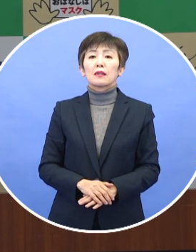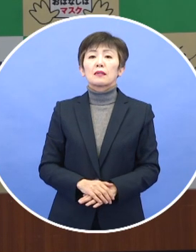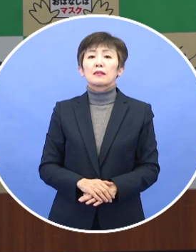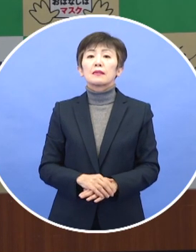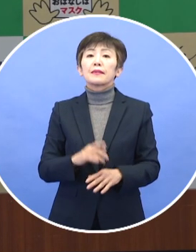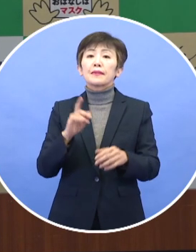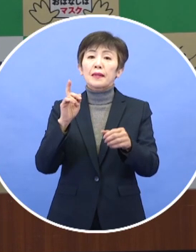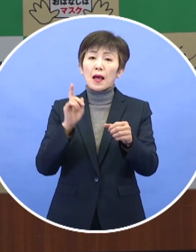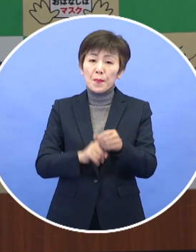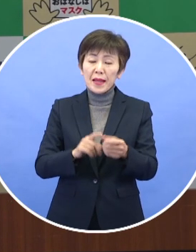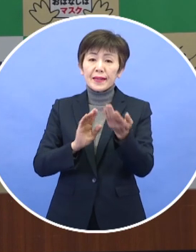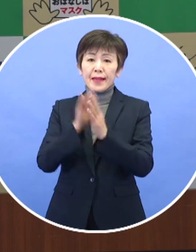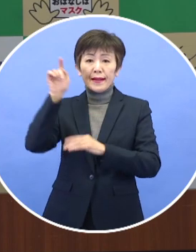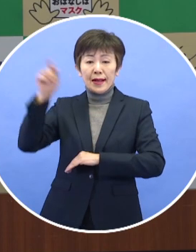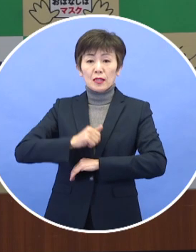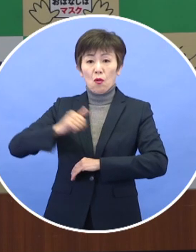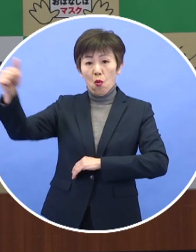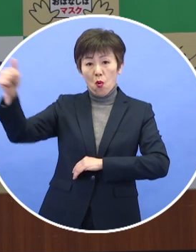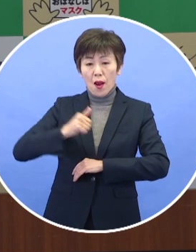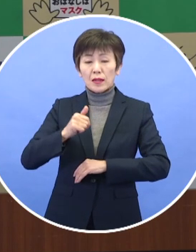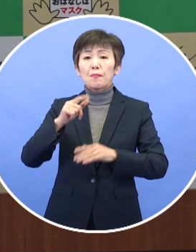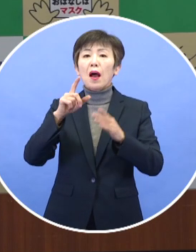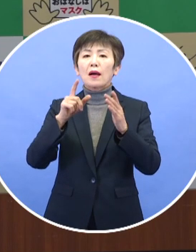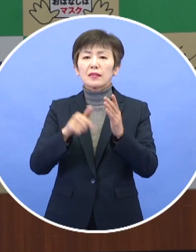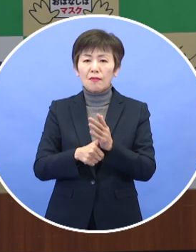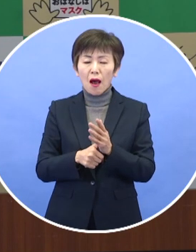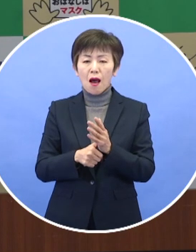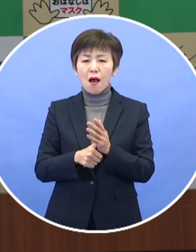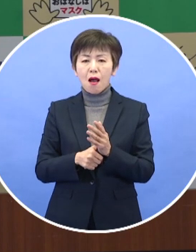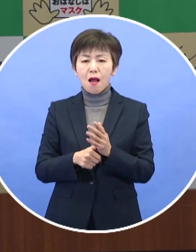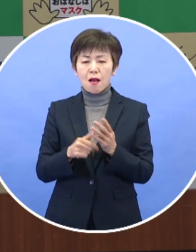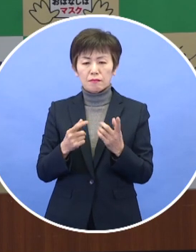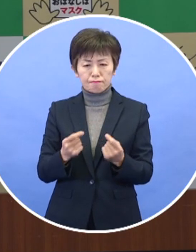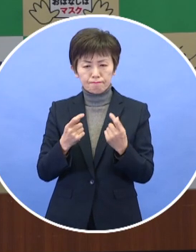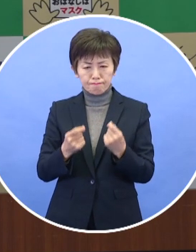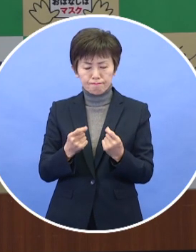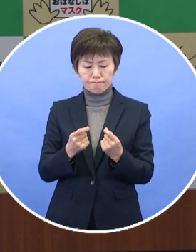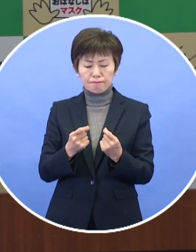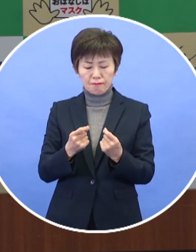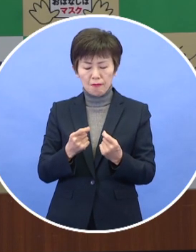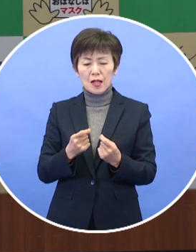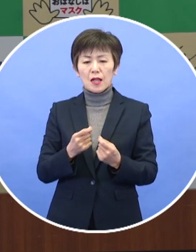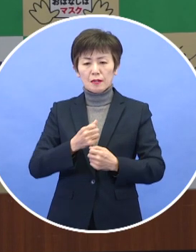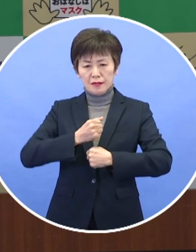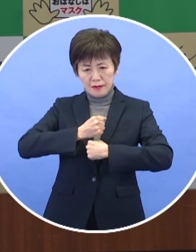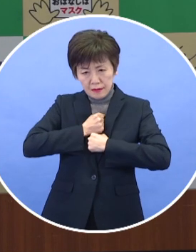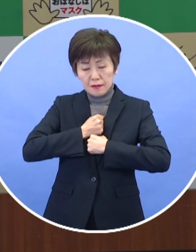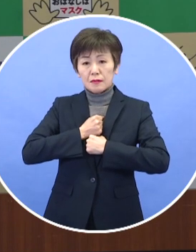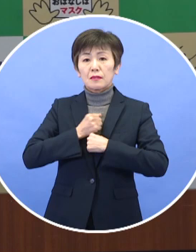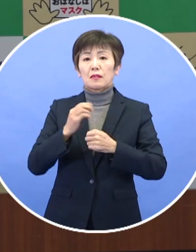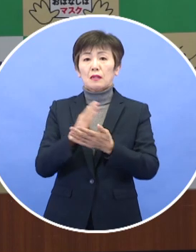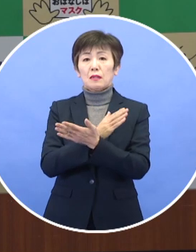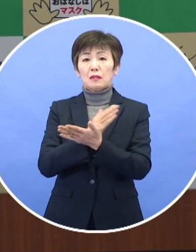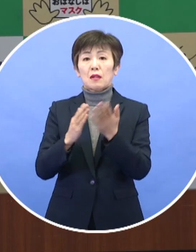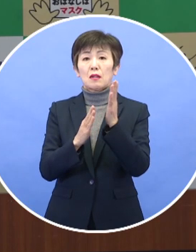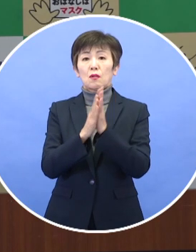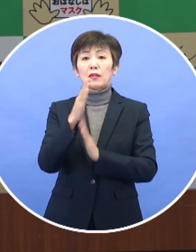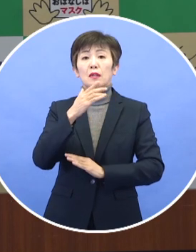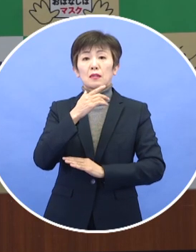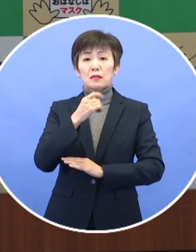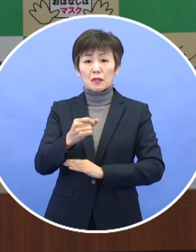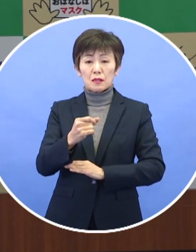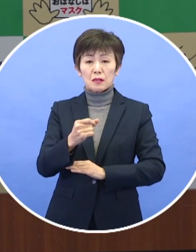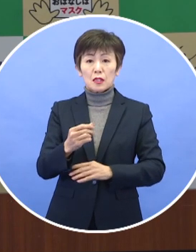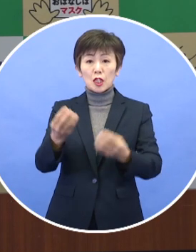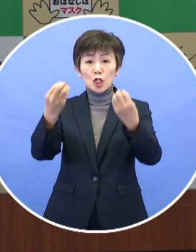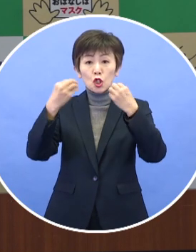ですね、県外との往来についてはまず、基本的に慎重にご判断をいただきたい。その上でですね、一番映るところ